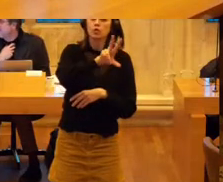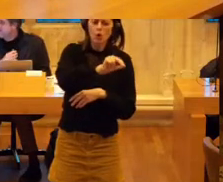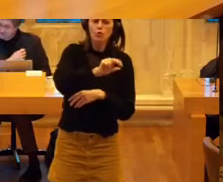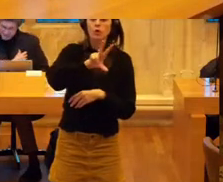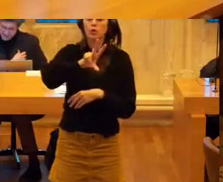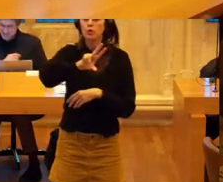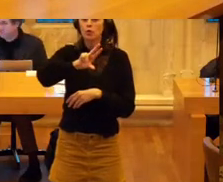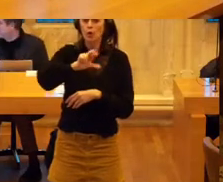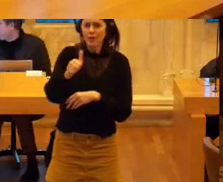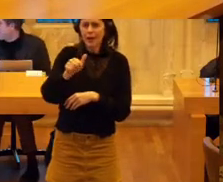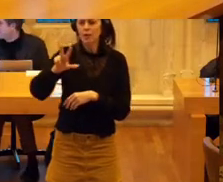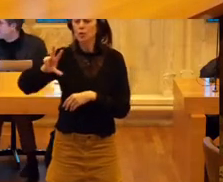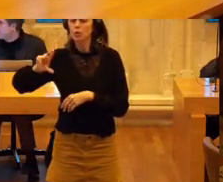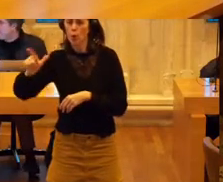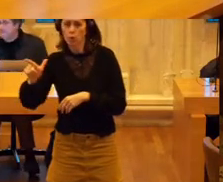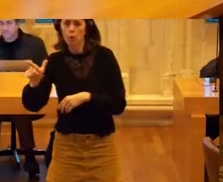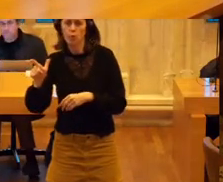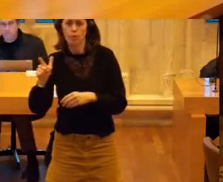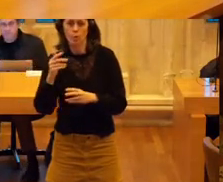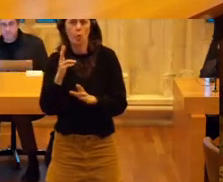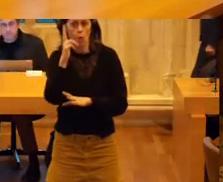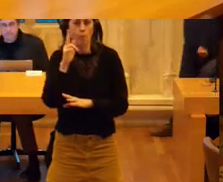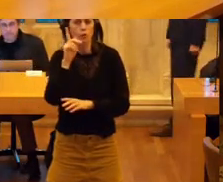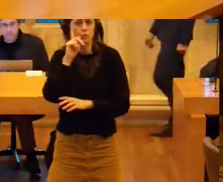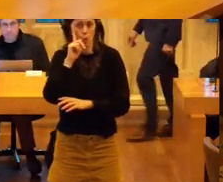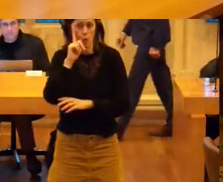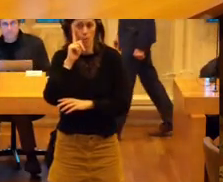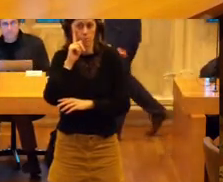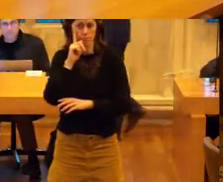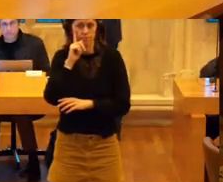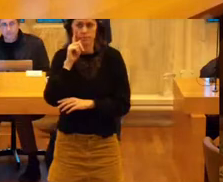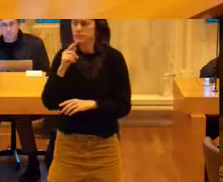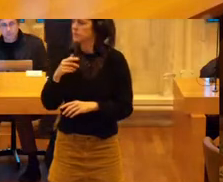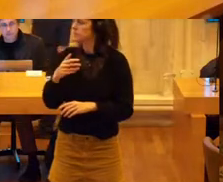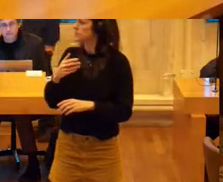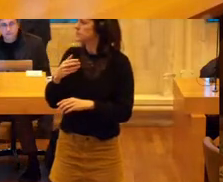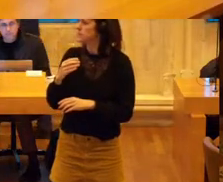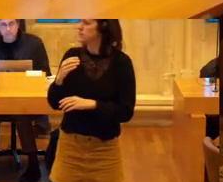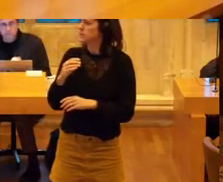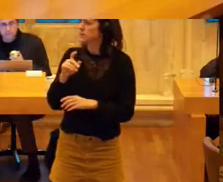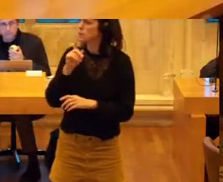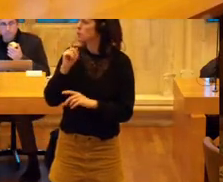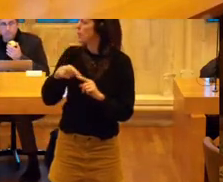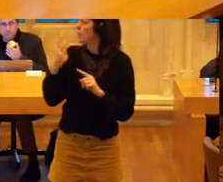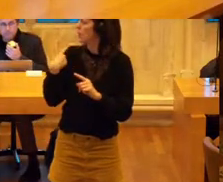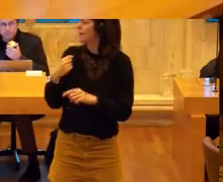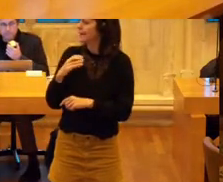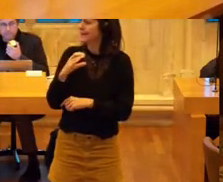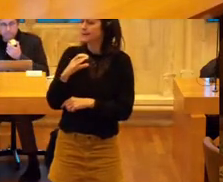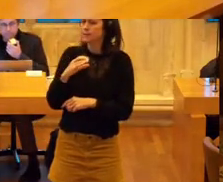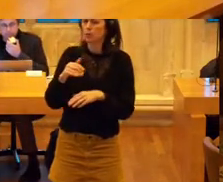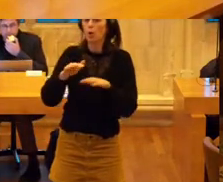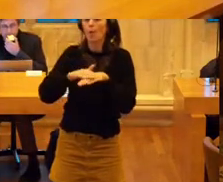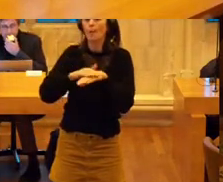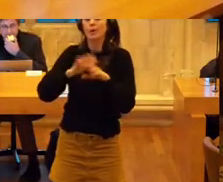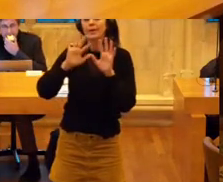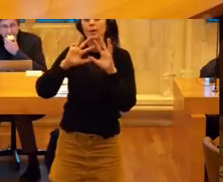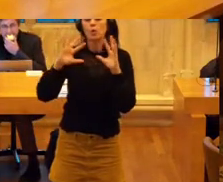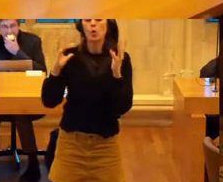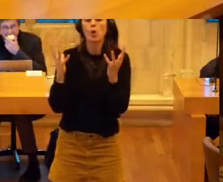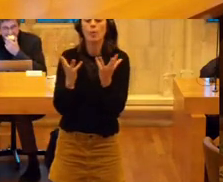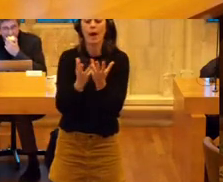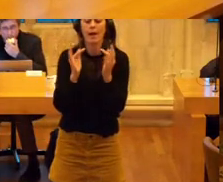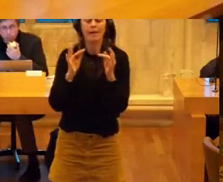concernant les sujets sur lesquels d'ailleurs Christian est intervenu tout à l'heure, notre politique globale en matière de